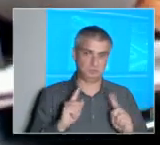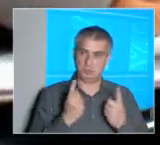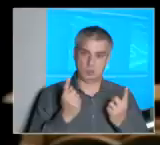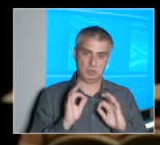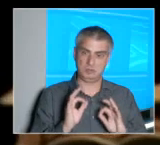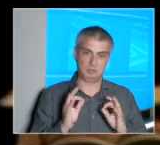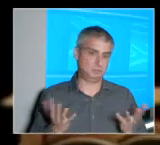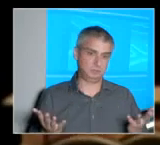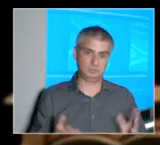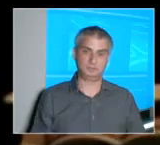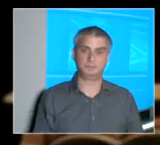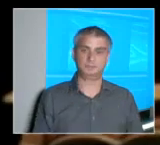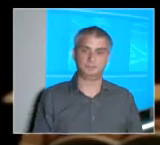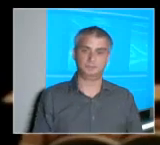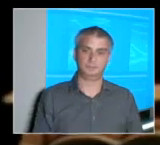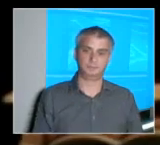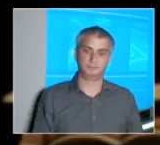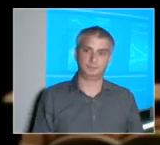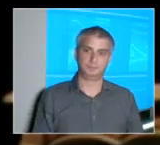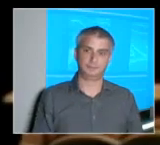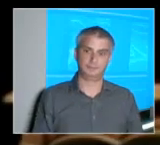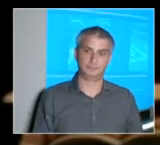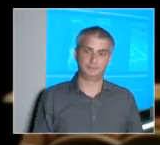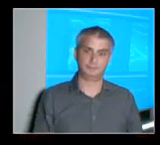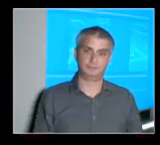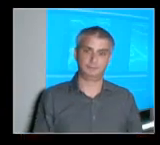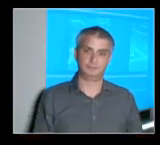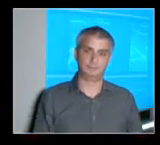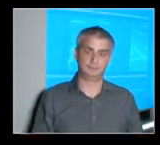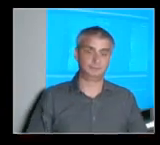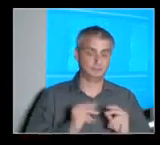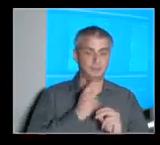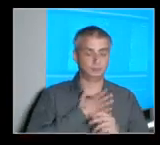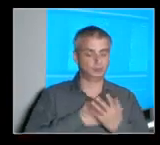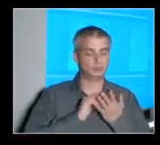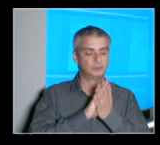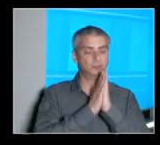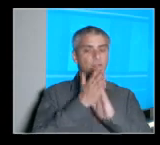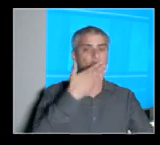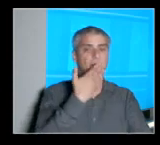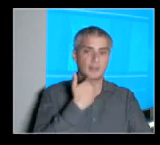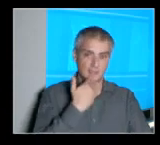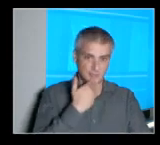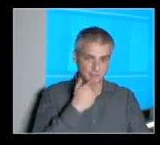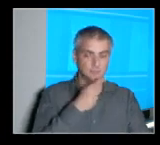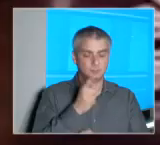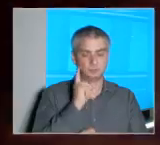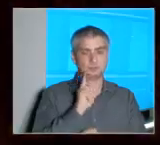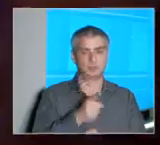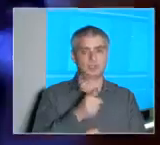מור וגידים, אבל אני אגיד לך דבר אחד, באופן כללי, מחנה שמעוניין בשינוי במדינת ישראל הוא כזה